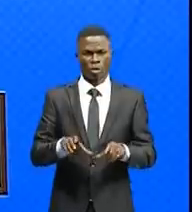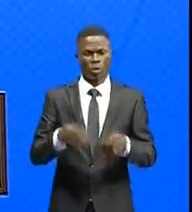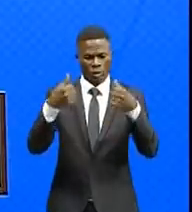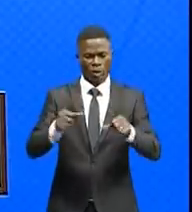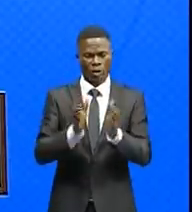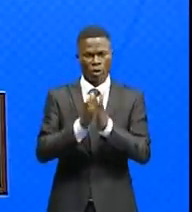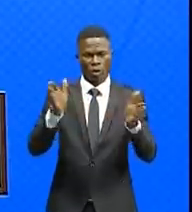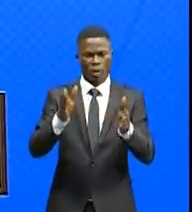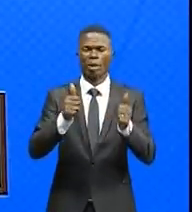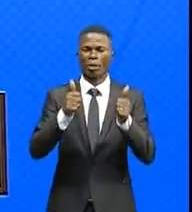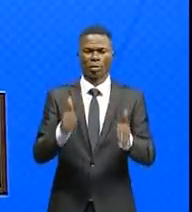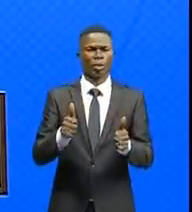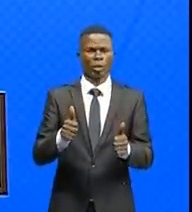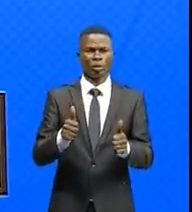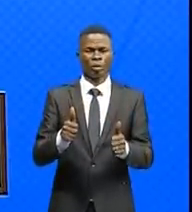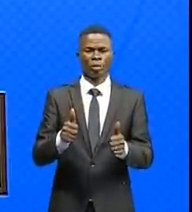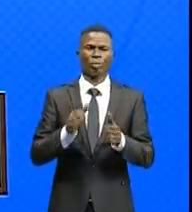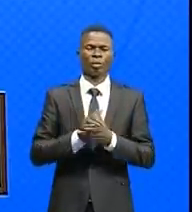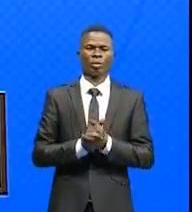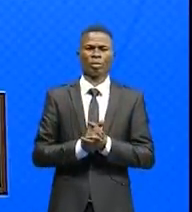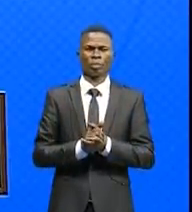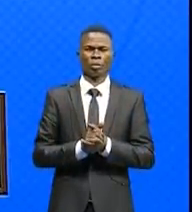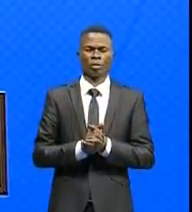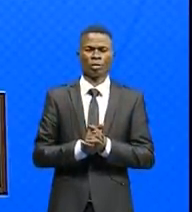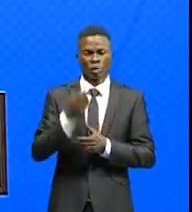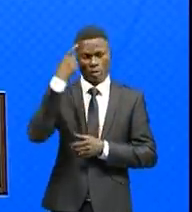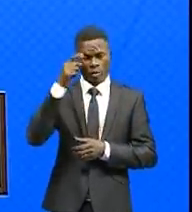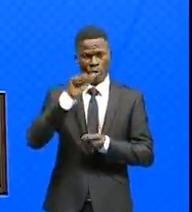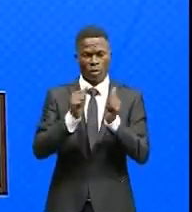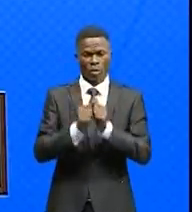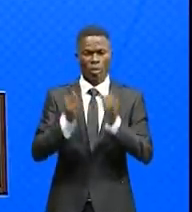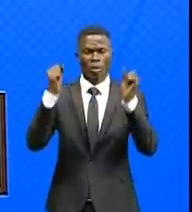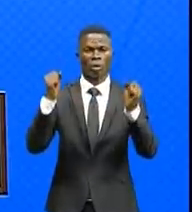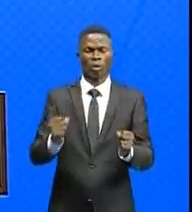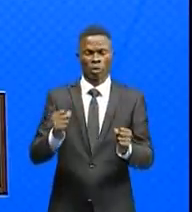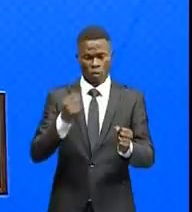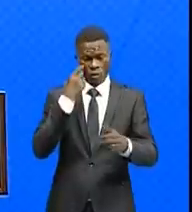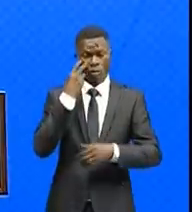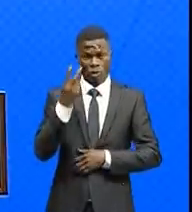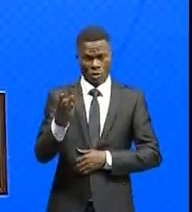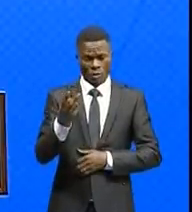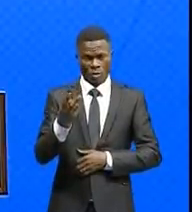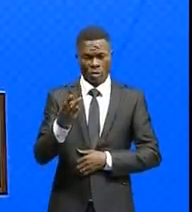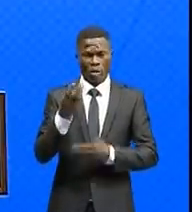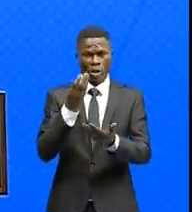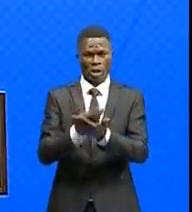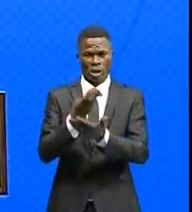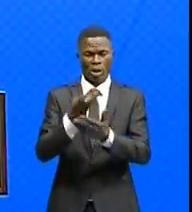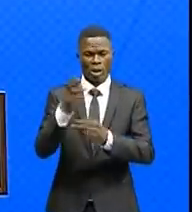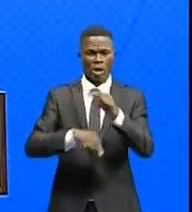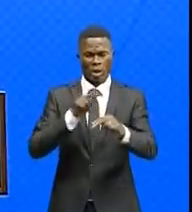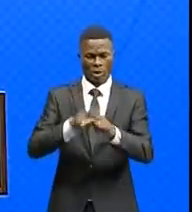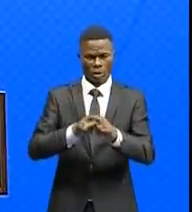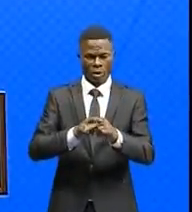restés globalement favorables. En dépit de la stabilité observée, l'économie nationale